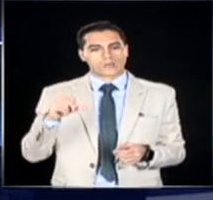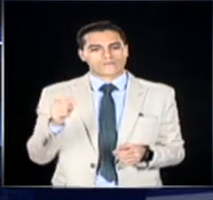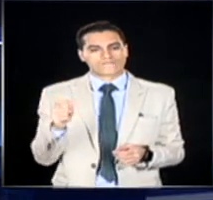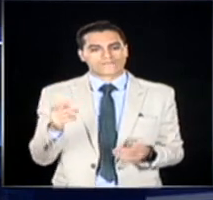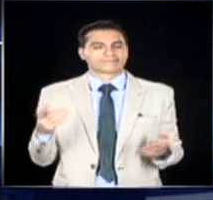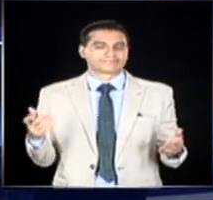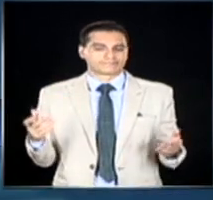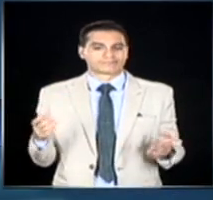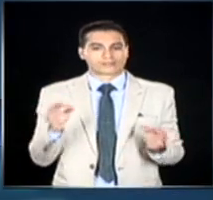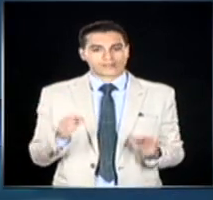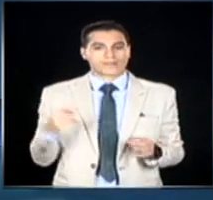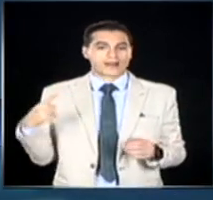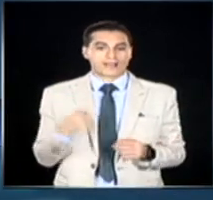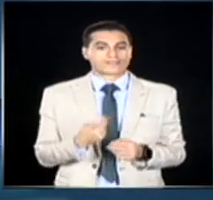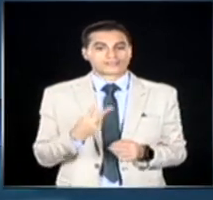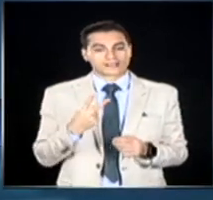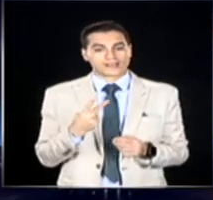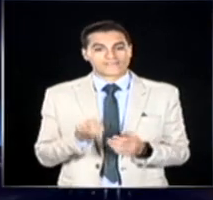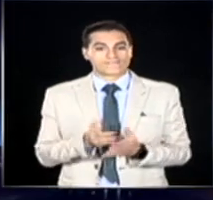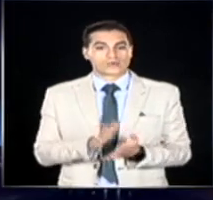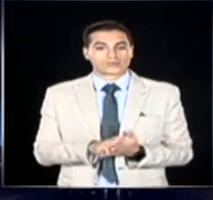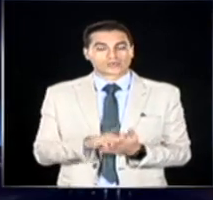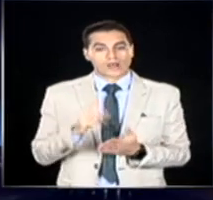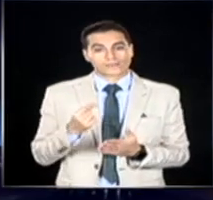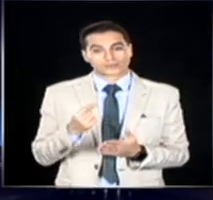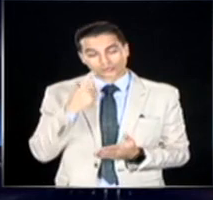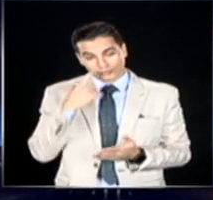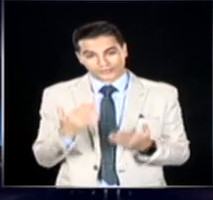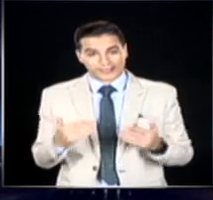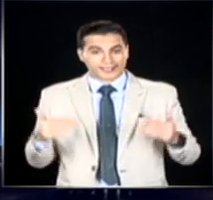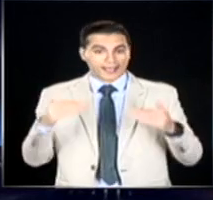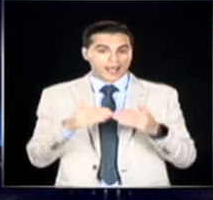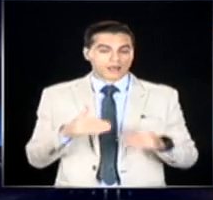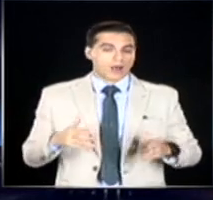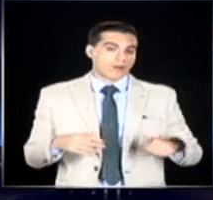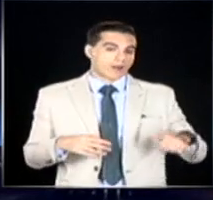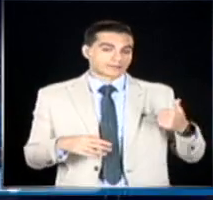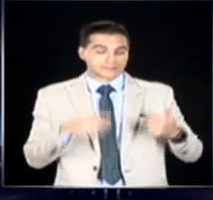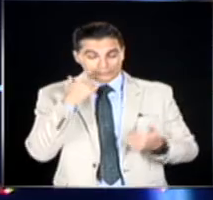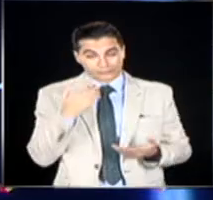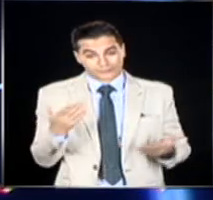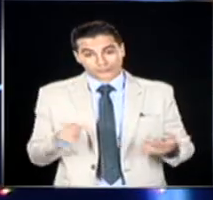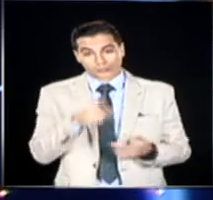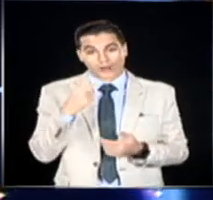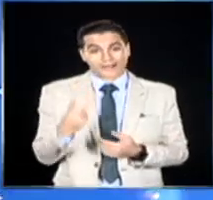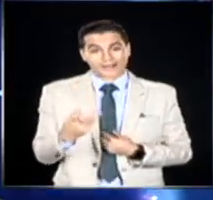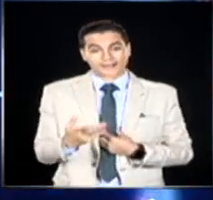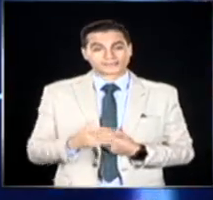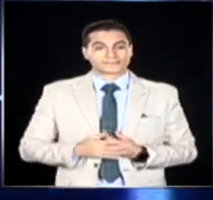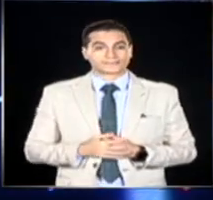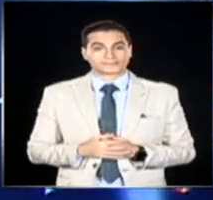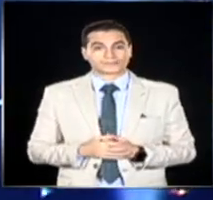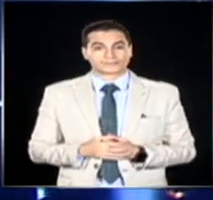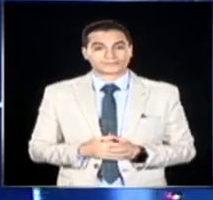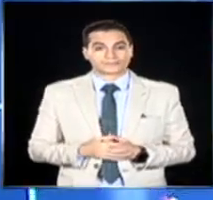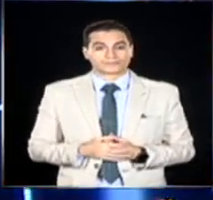طبعا الهدف الثاني هيرجع ب 15 نقطة، فرصتك يا حمدي إنك تتعادل. السؤال الثاني،